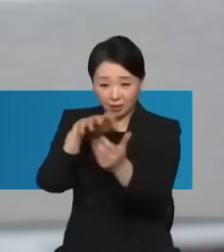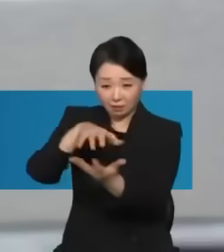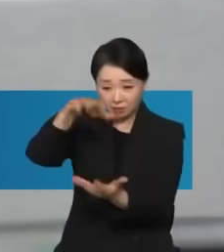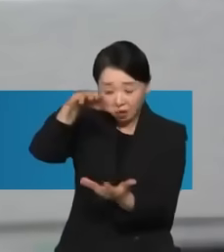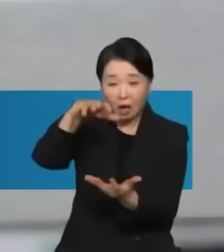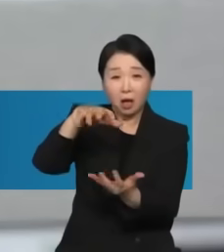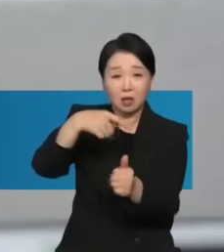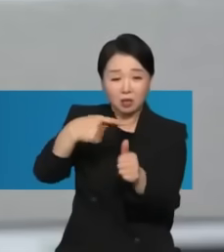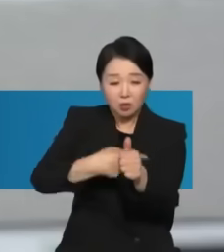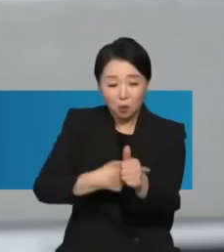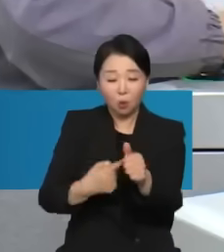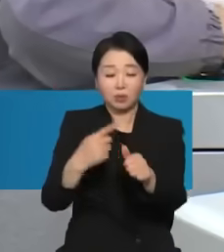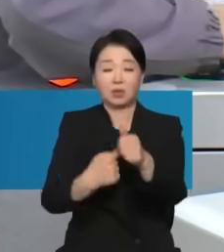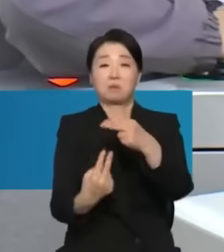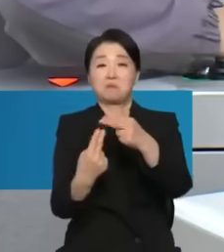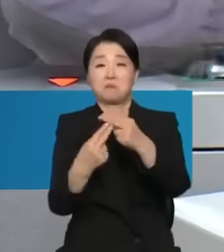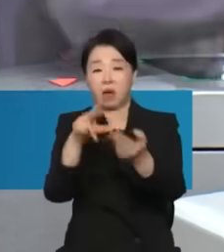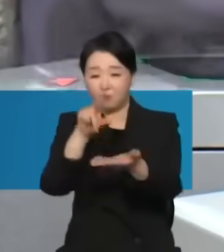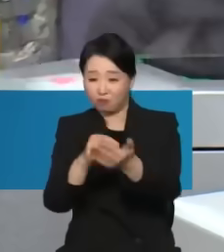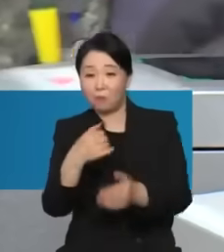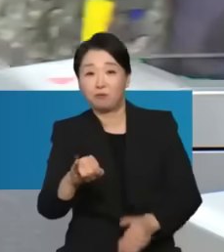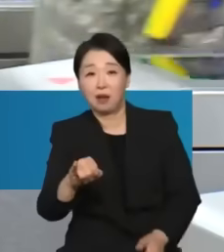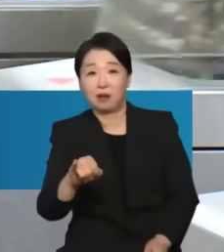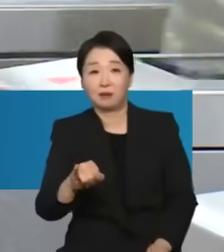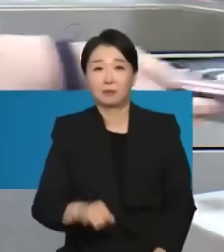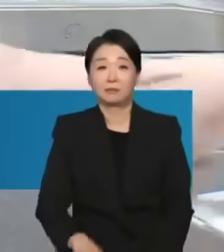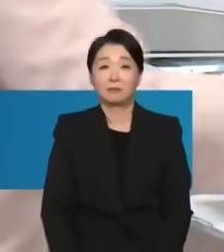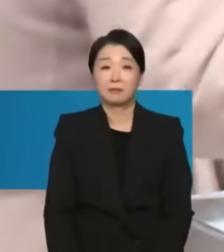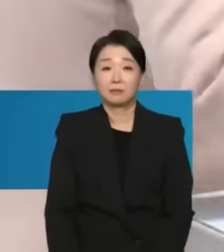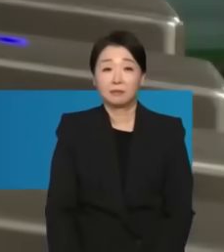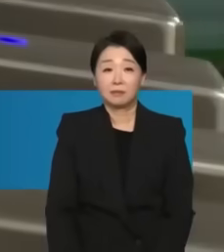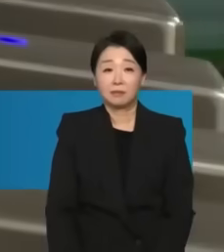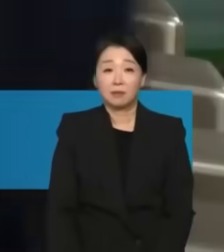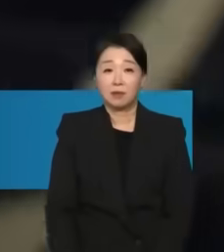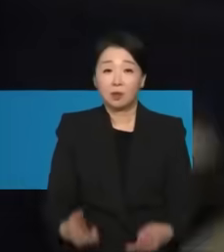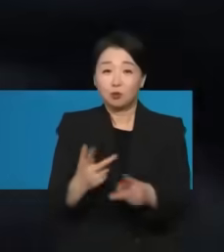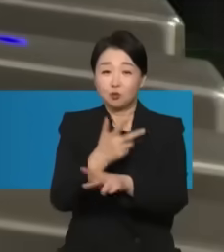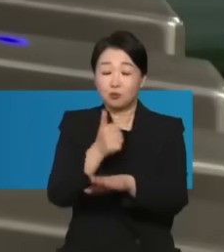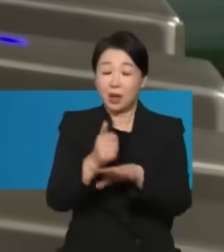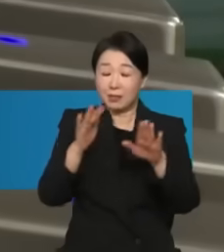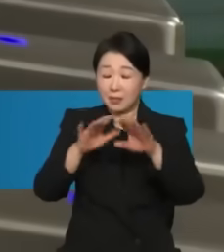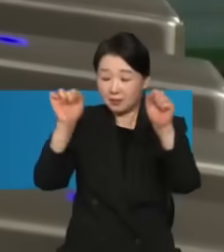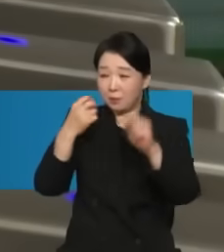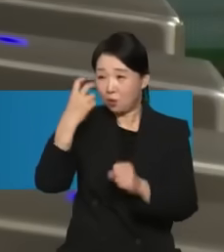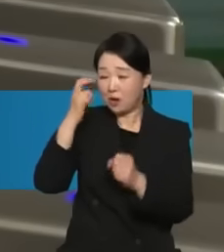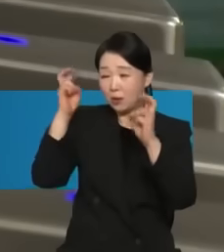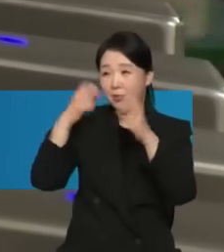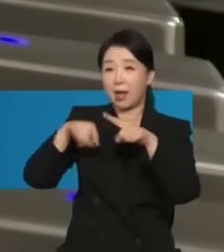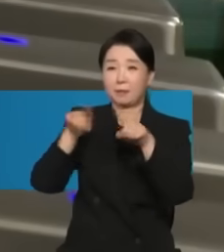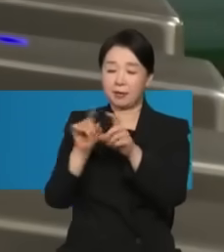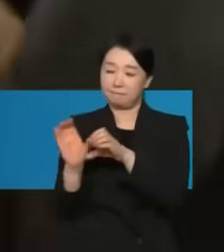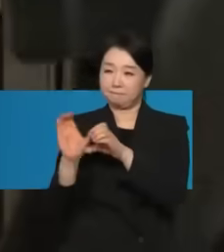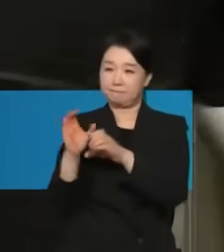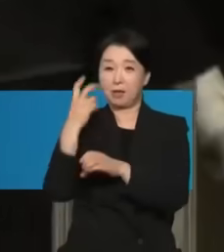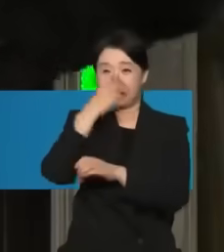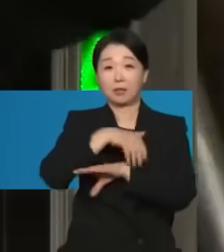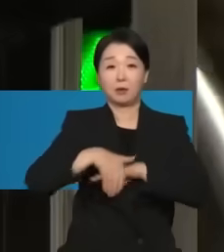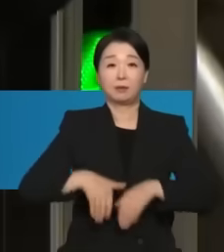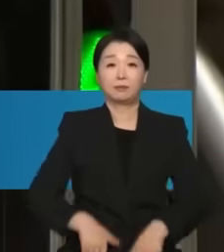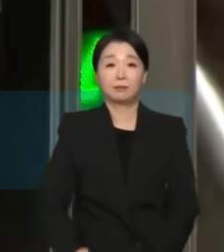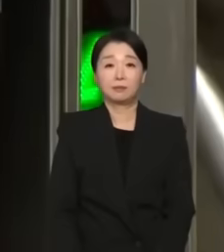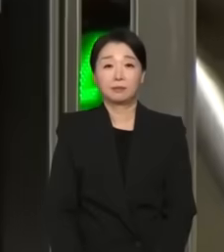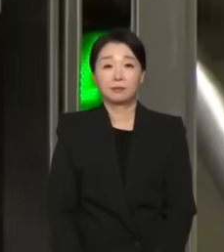기록을 자동으로 정리해주는 기능에 문제가 생겼다고 밝혔으며 주말 사이 시스템 관리 업체와 함께 보완 작업을 이어갈